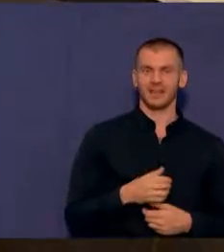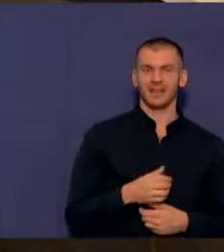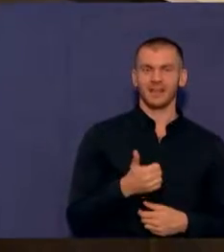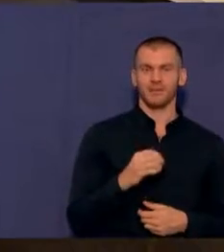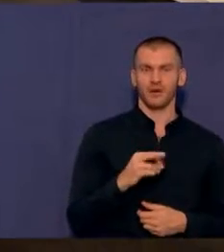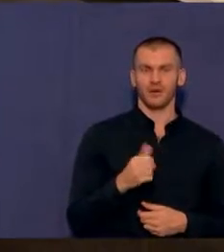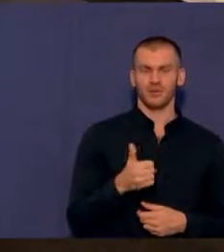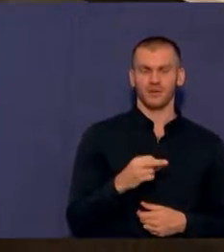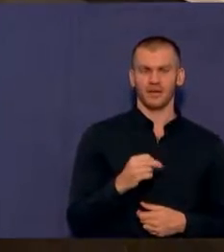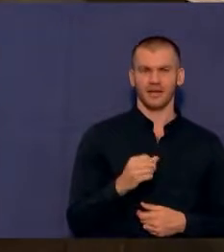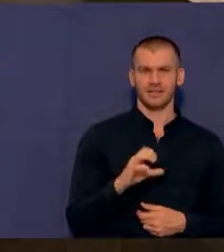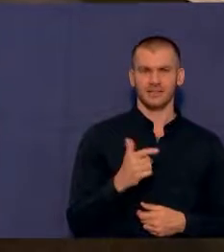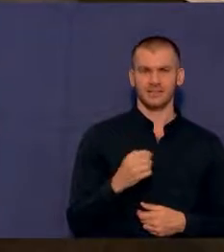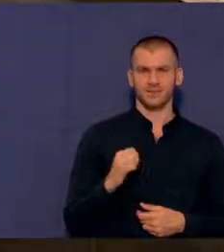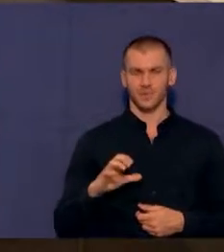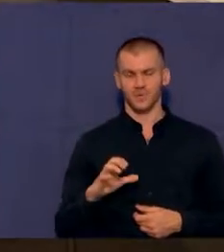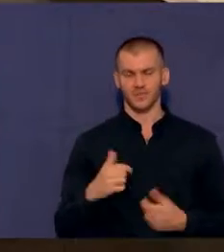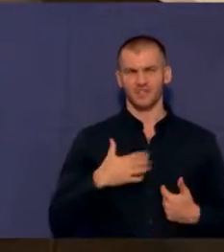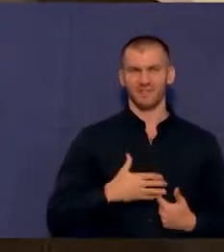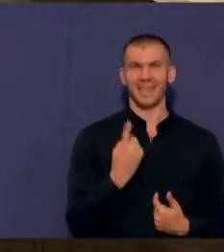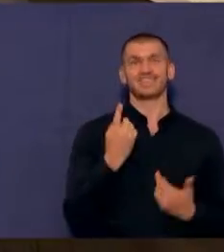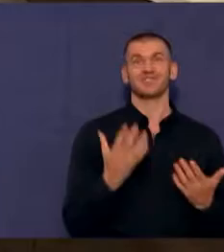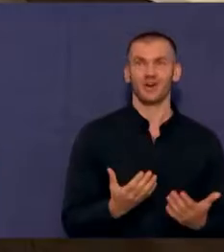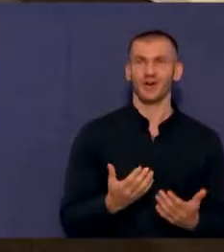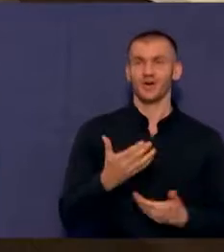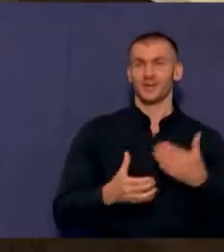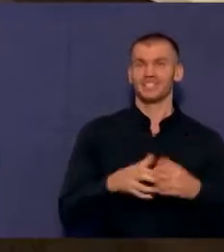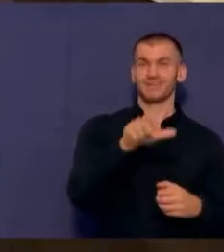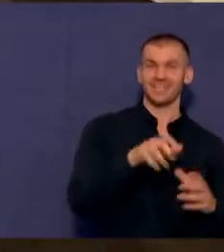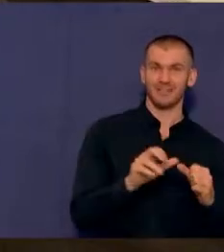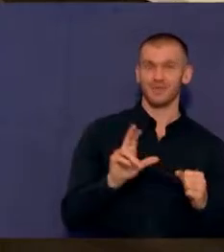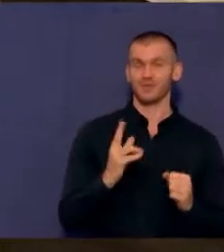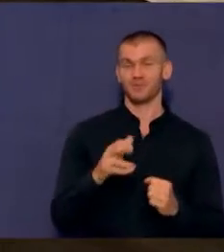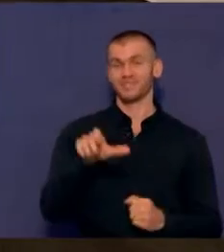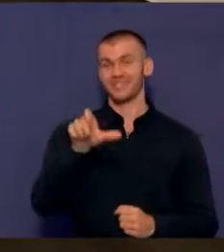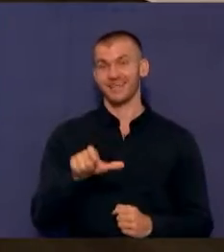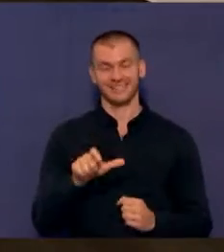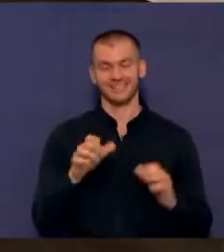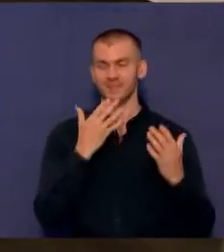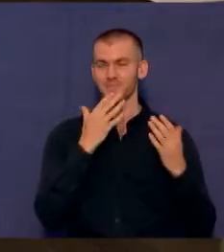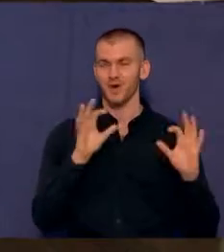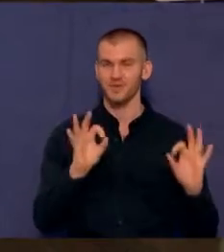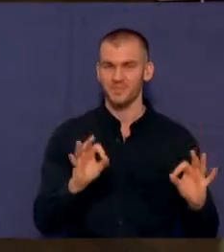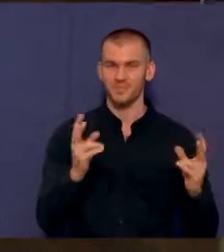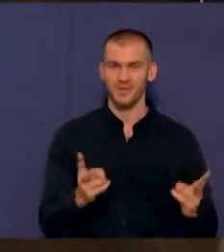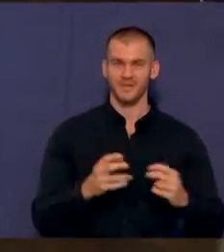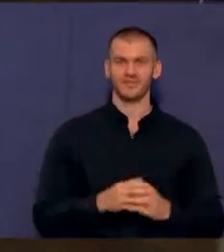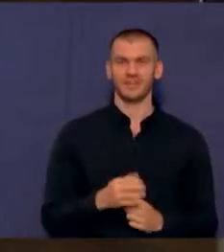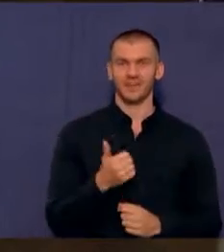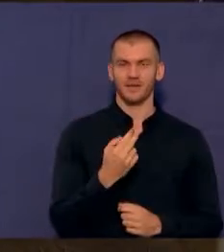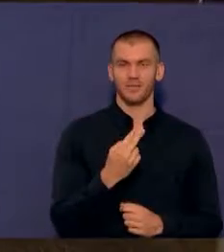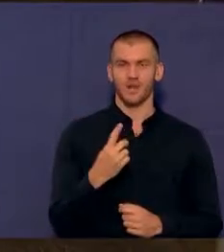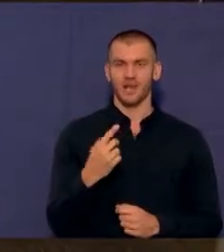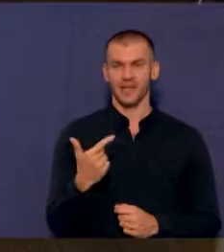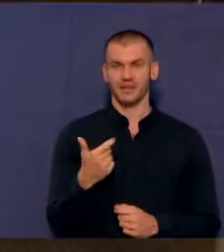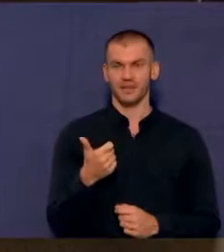Oh, wow. Men jag är väldigt gärna här nu. Ja, och jag är så glad att du vill. Vad säger du om Bulletproof? Då säger jag, vi